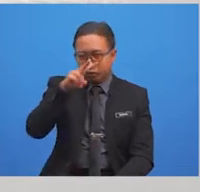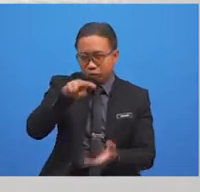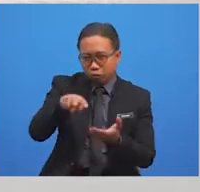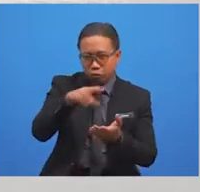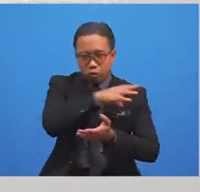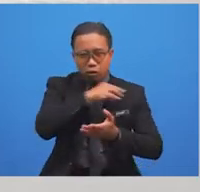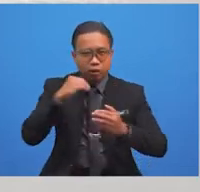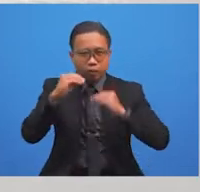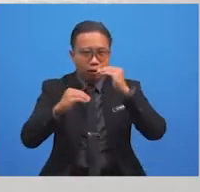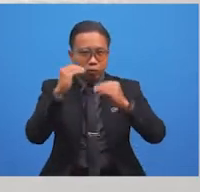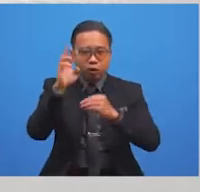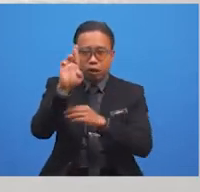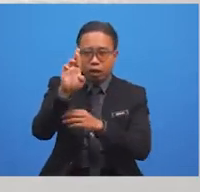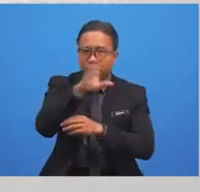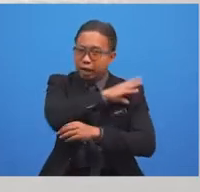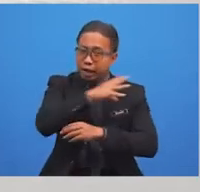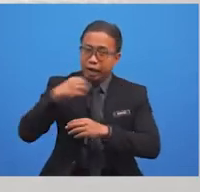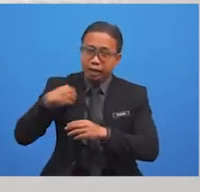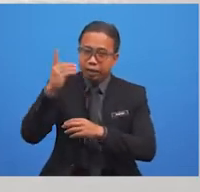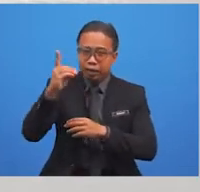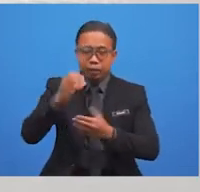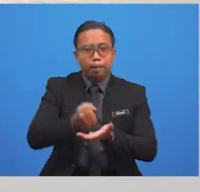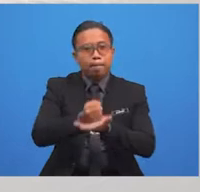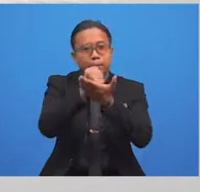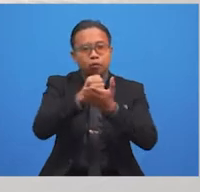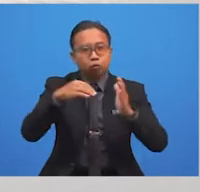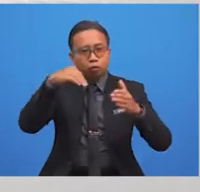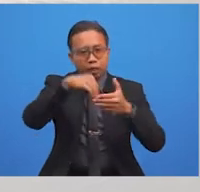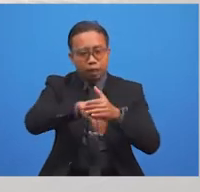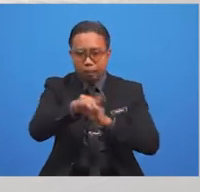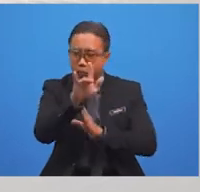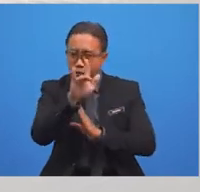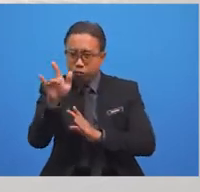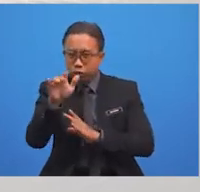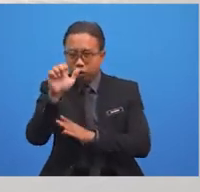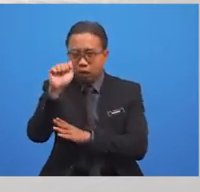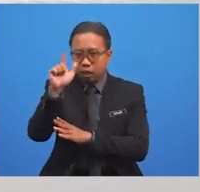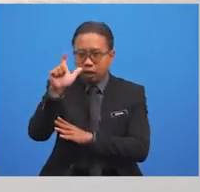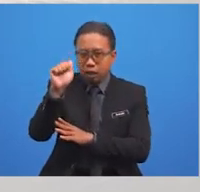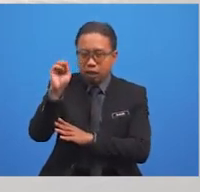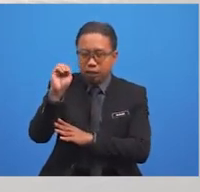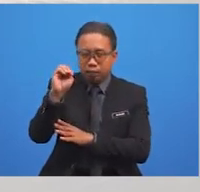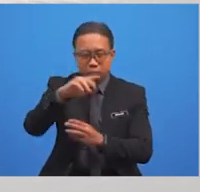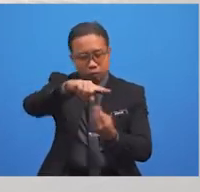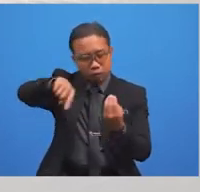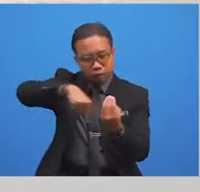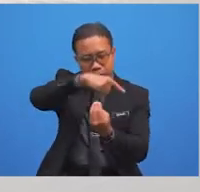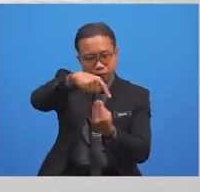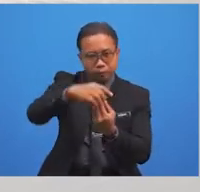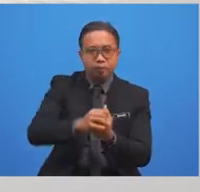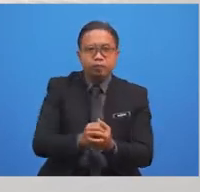Penyelidikan dan pembangunan R&D membantu dalam tempat kosong, alam sekitar.